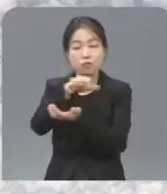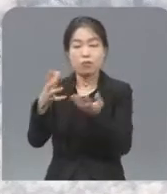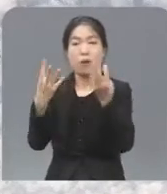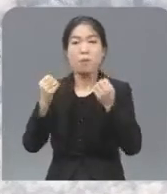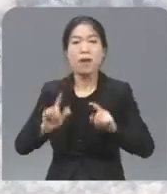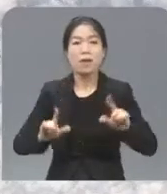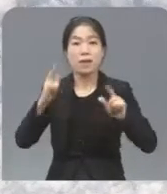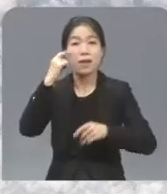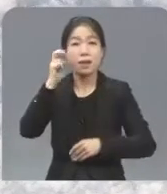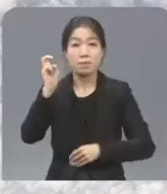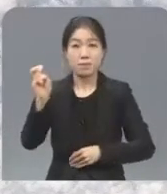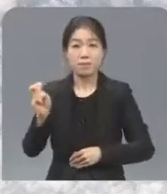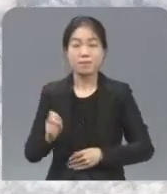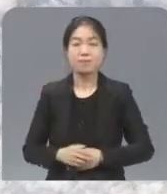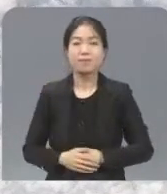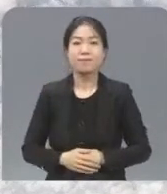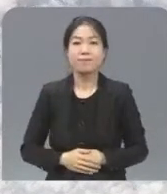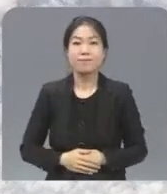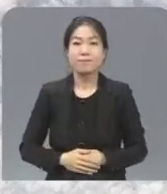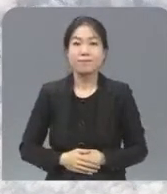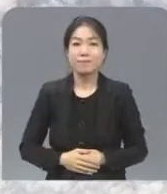날씨 예상 됩니다 내셨습니다